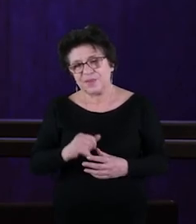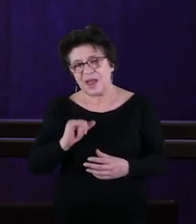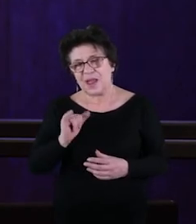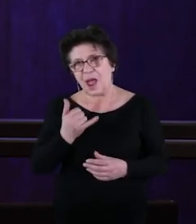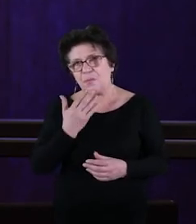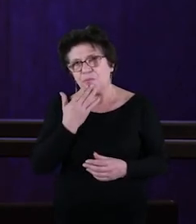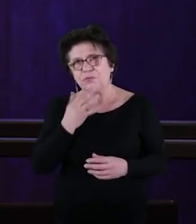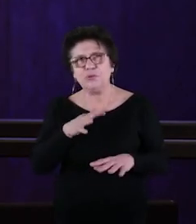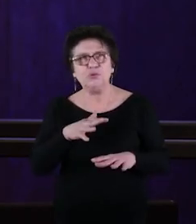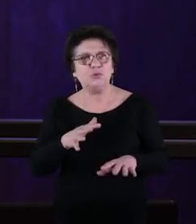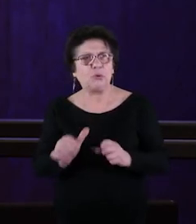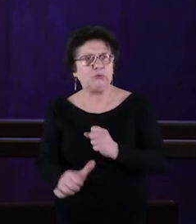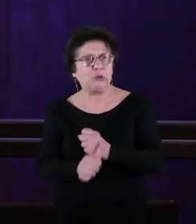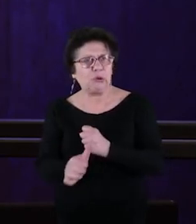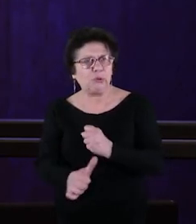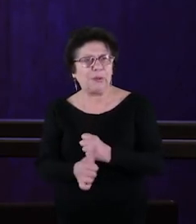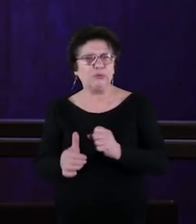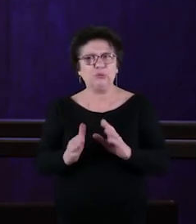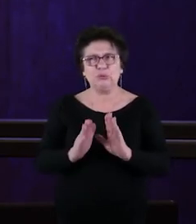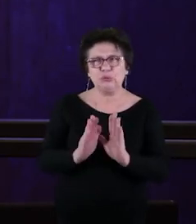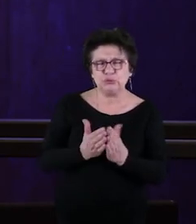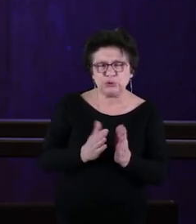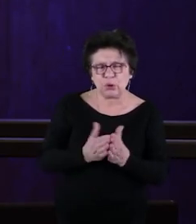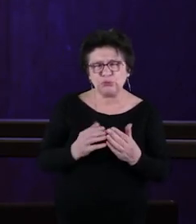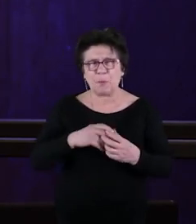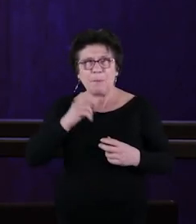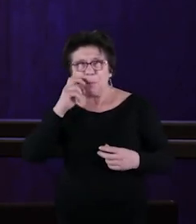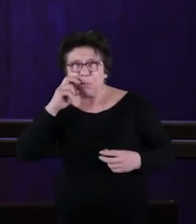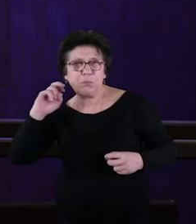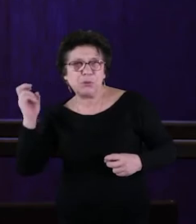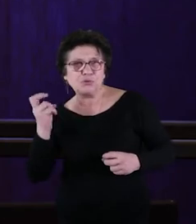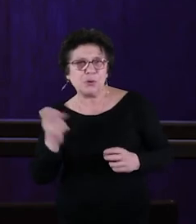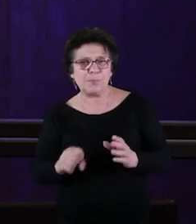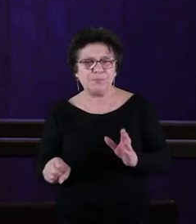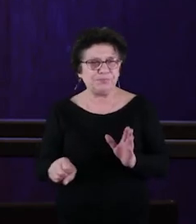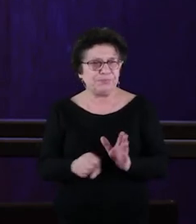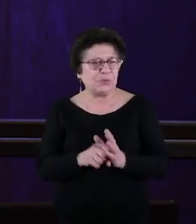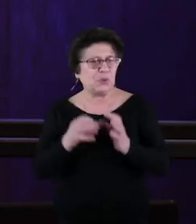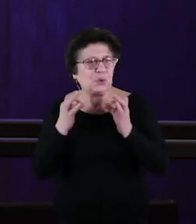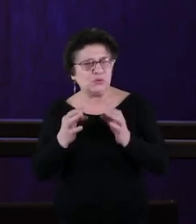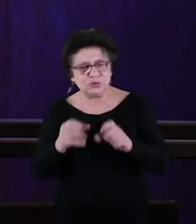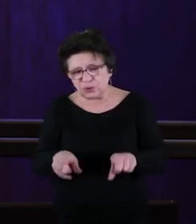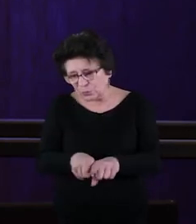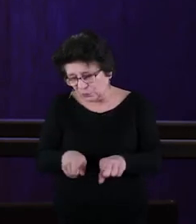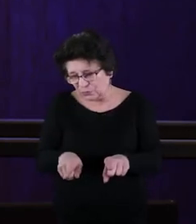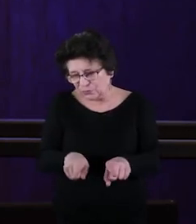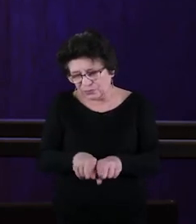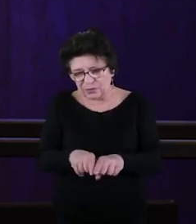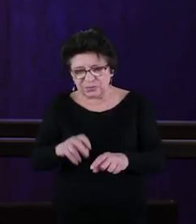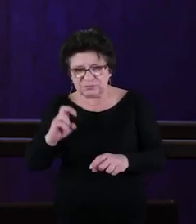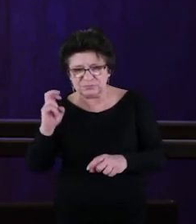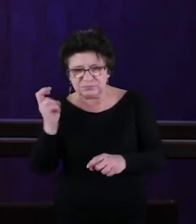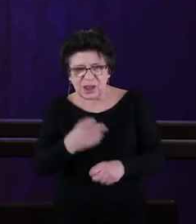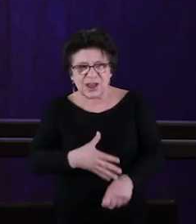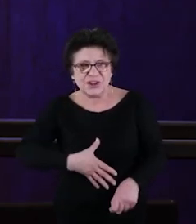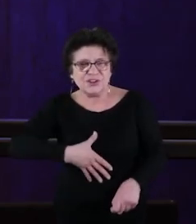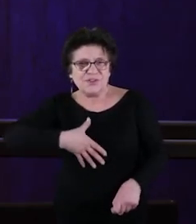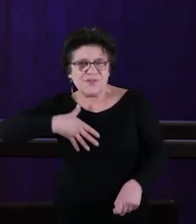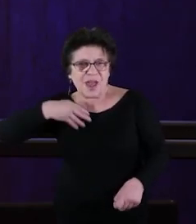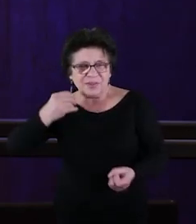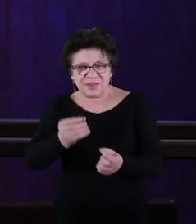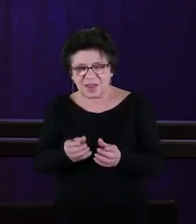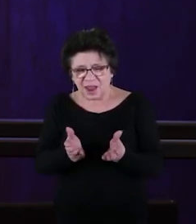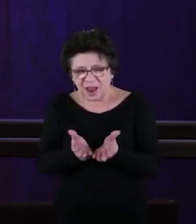wiele dokumentów w wielu książkach poszukiwania również tak dla nas dzisiaj abstrakcyjnych rzeczy jak jak Święty Graal jak